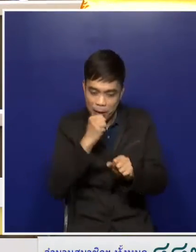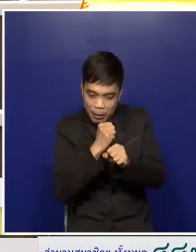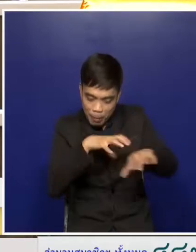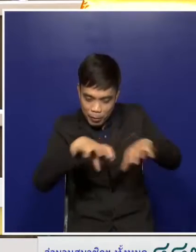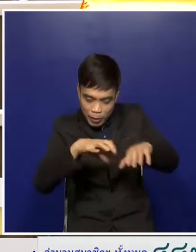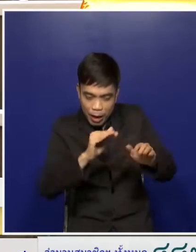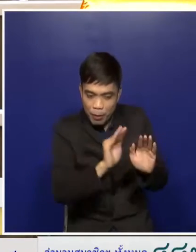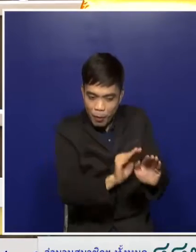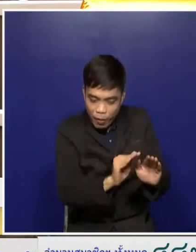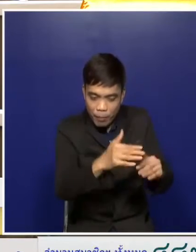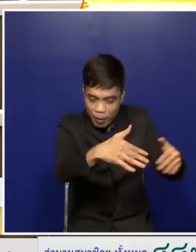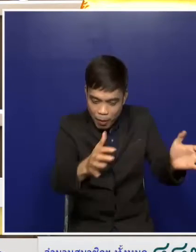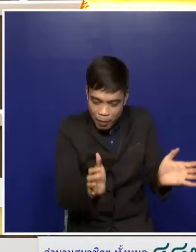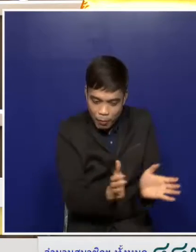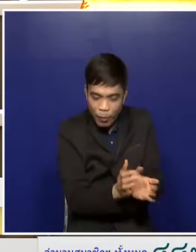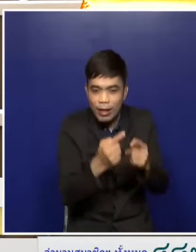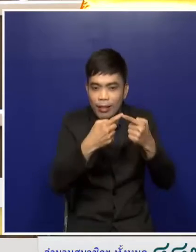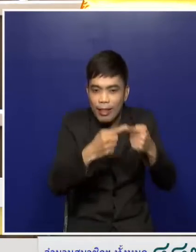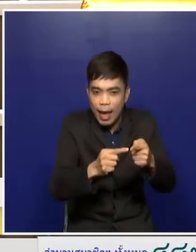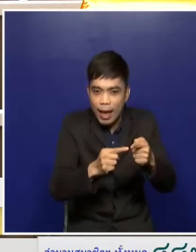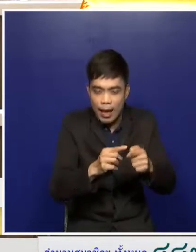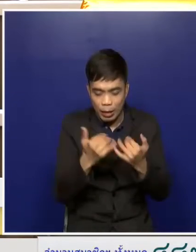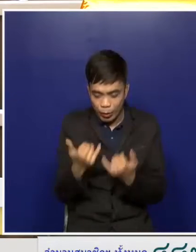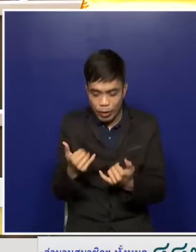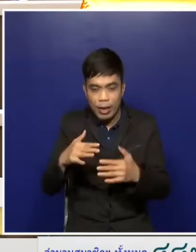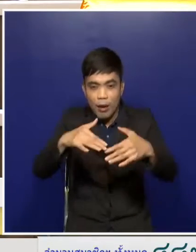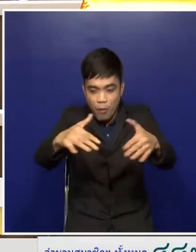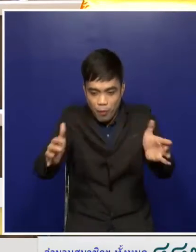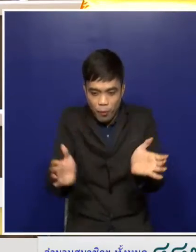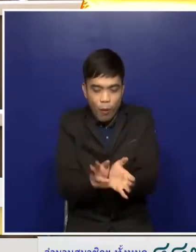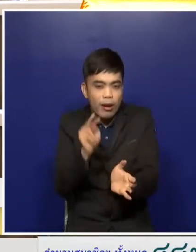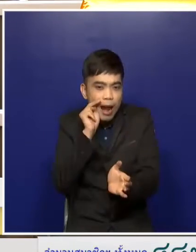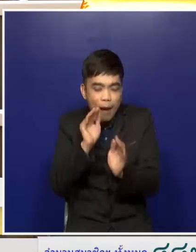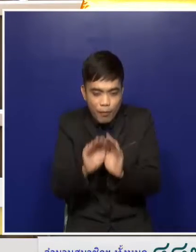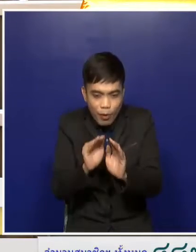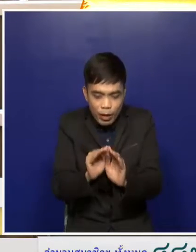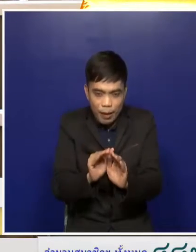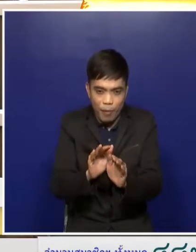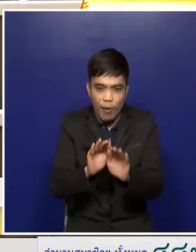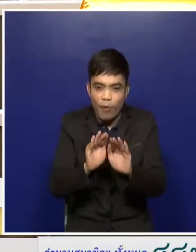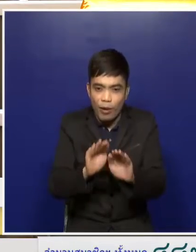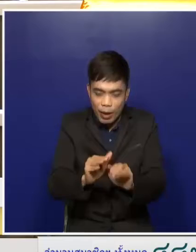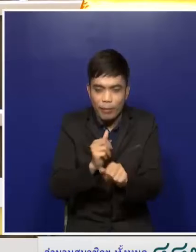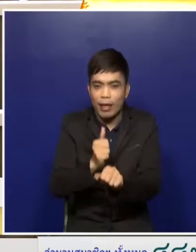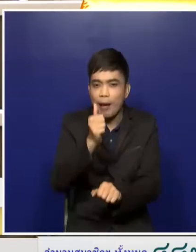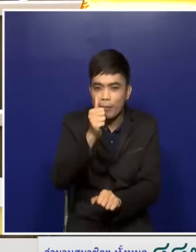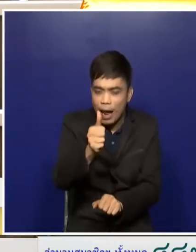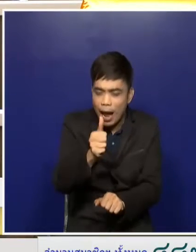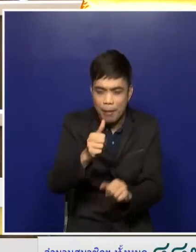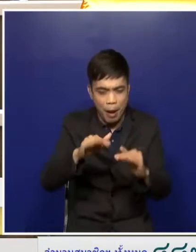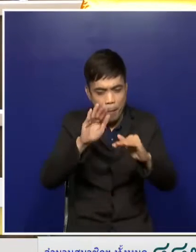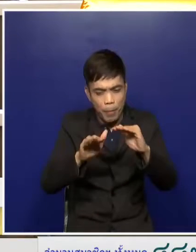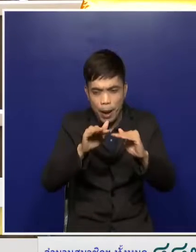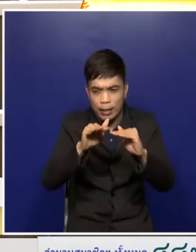ต้นทุนในลุ่มน้ำยมแต่รังกับเก็บน้ำที่มีอยู่ในปัจจุบันก็ยังสามารถรับน้ำถ้าในลุ่มน้ำยมได้ไม่ถึง